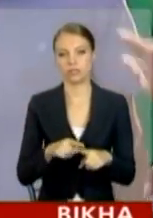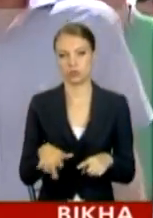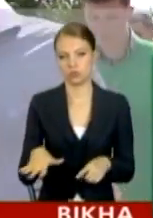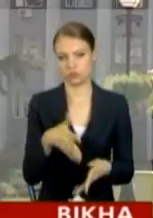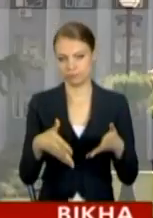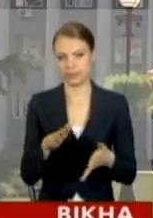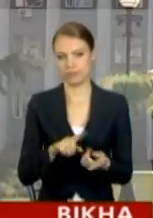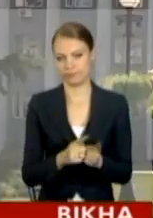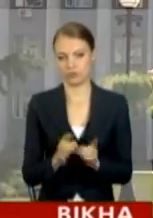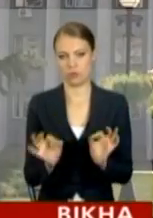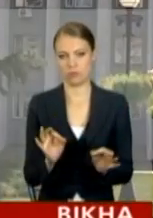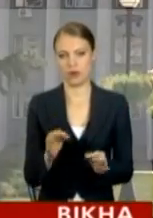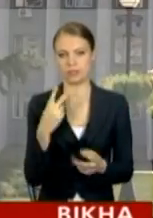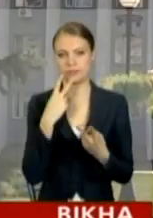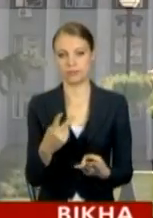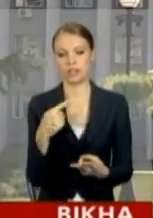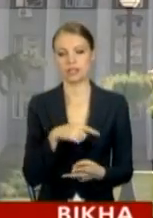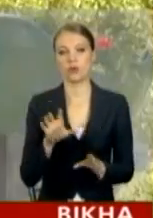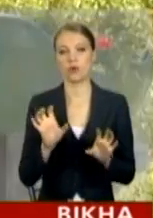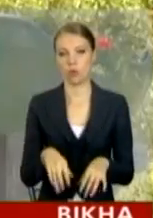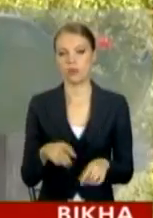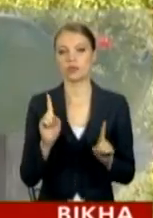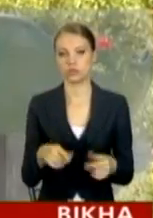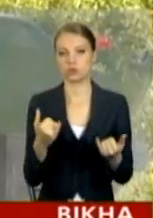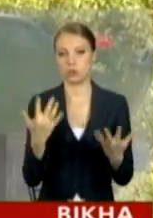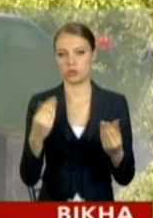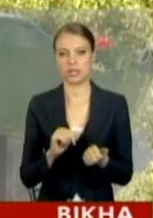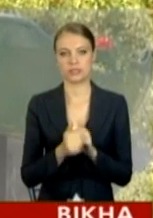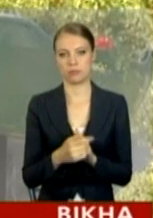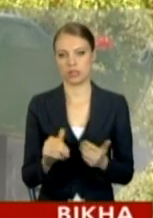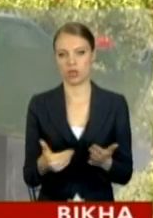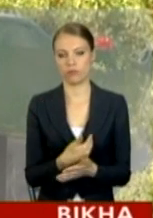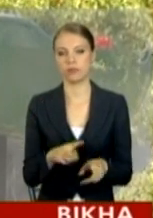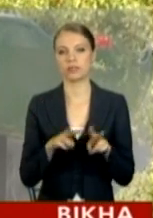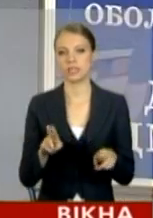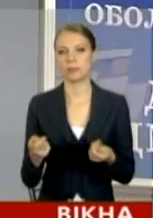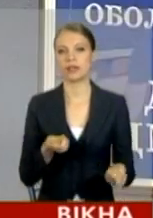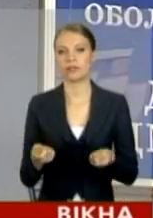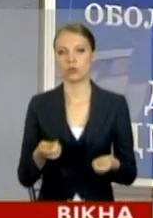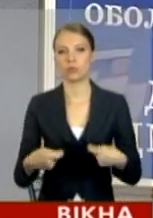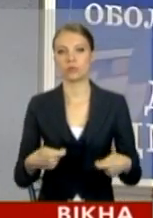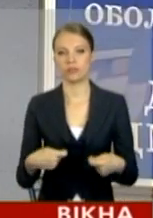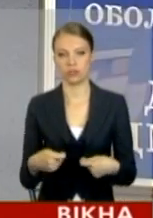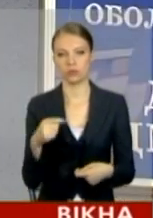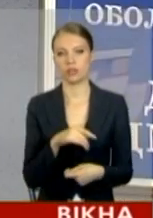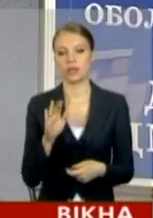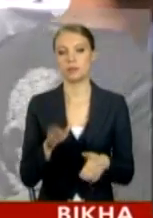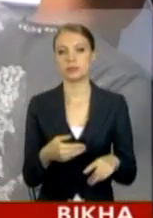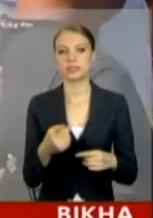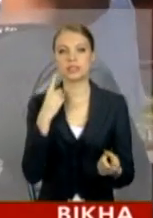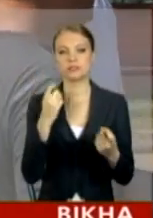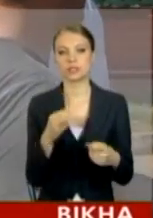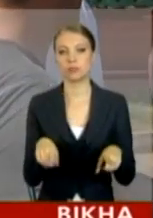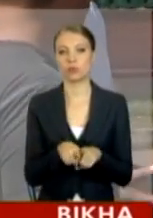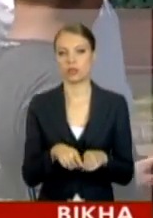в нормальний вигляд. Голову райдержадміністрації і справді цього дня замінили на нового, так само, як і керівника управління торгівлі. Після звістки